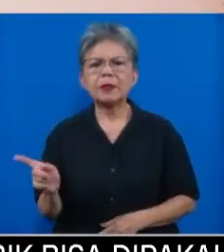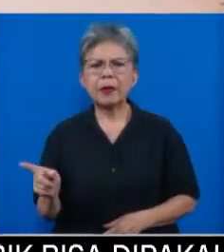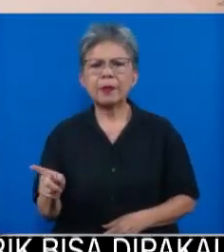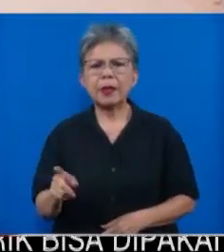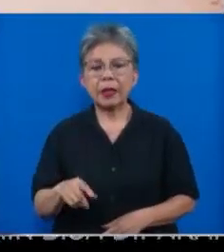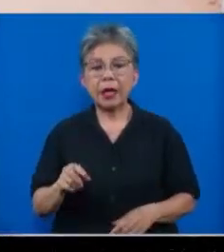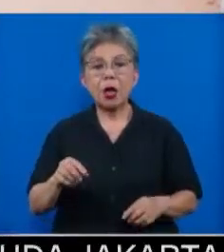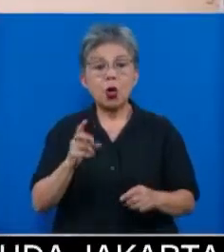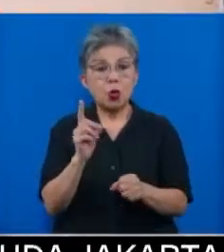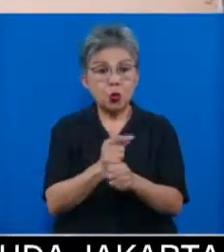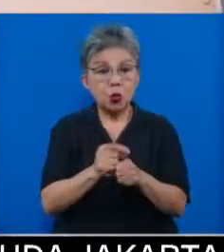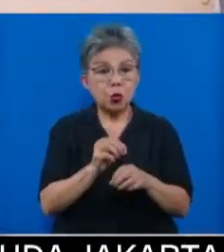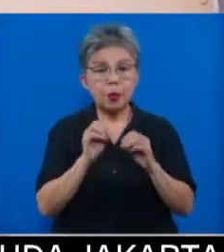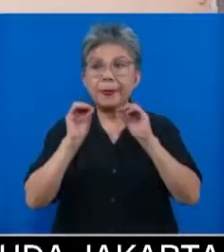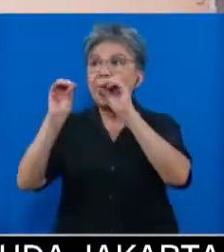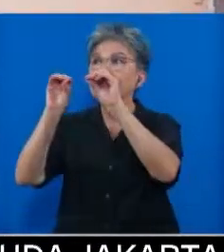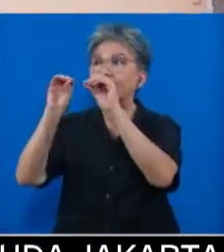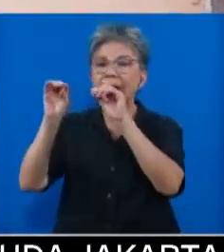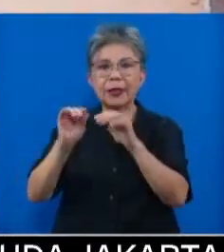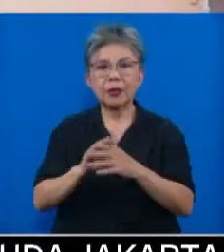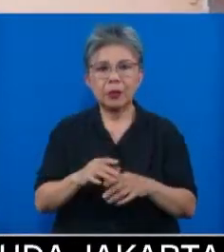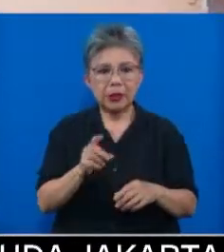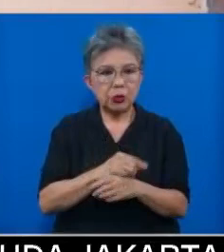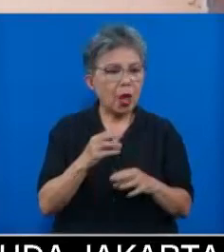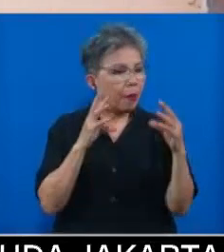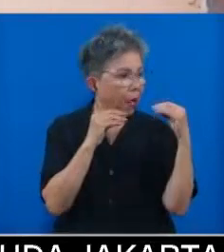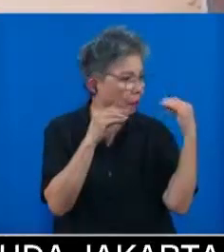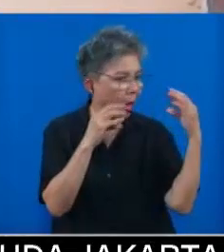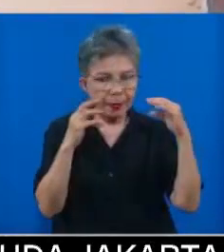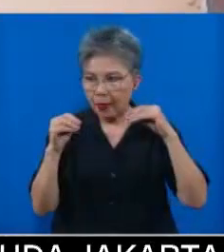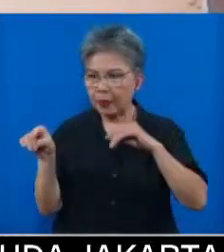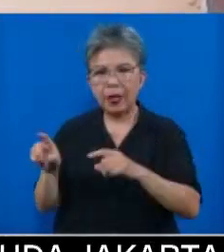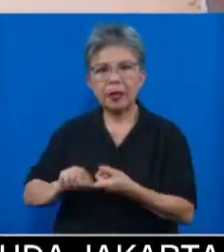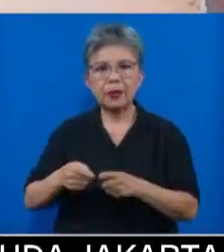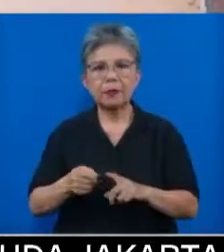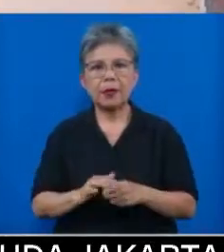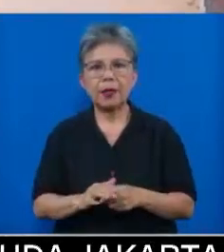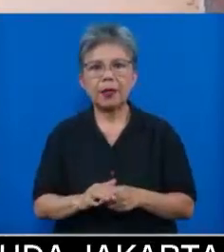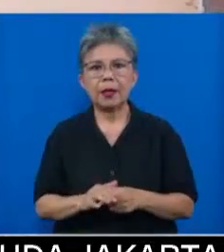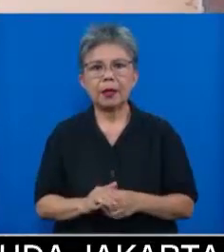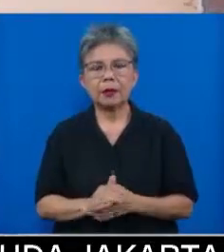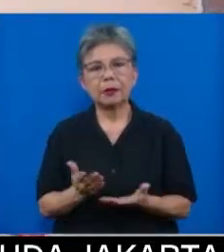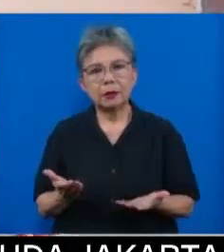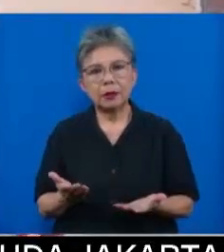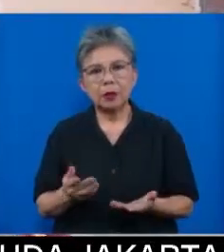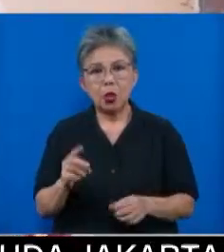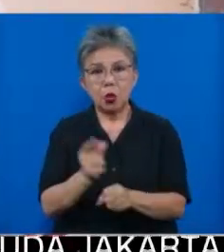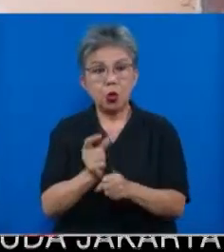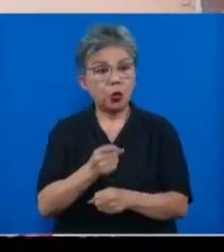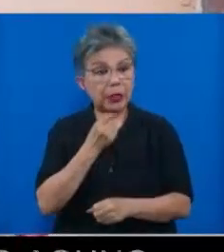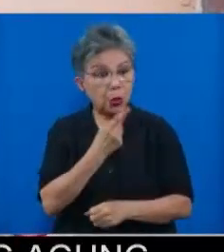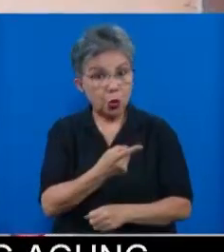pada saat guru itu mengajar, siswa ini asik bercerita dengan temannya satu bangku. Nah, kemudian